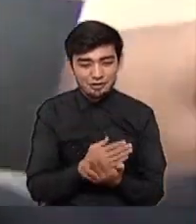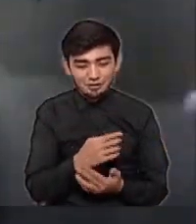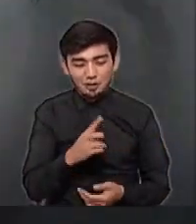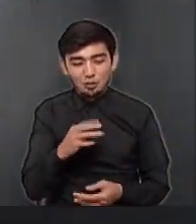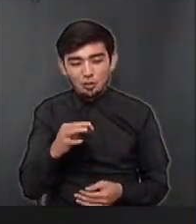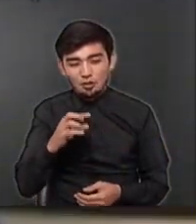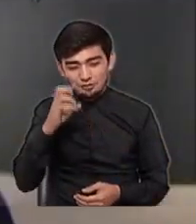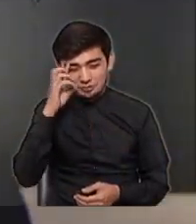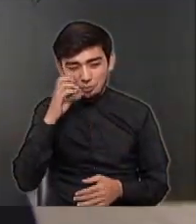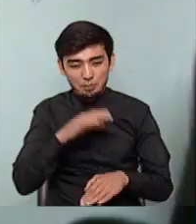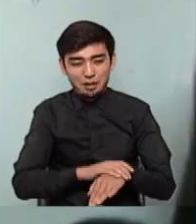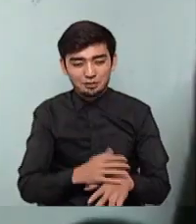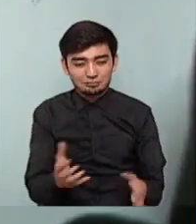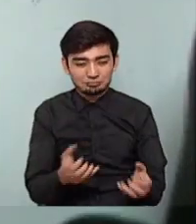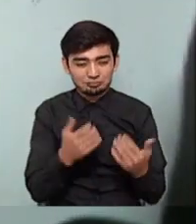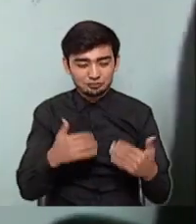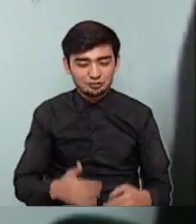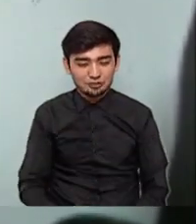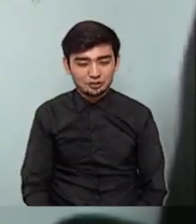государства спасала банки